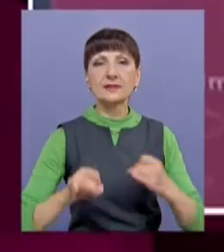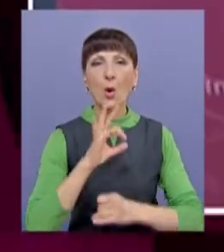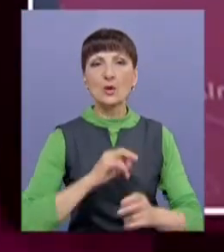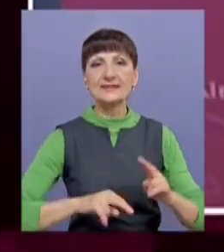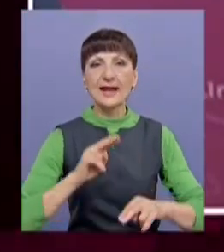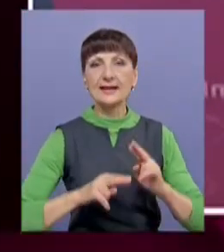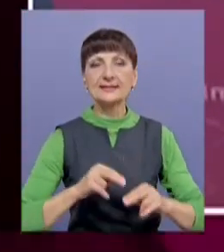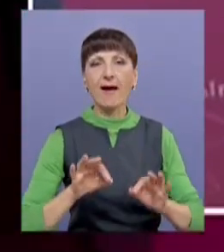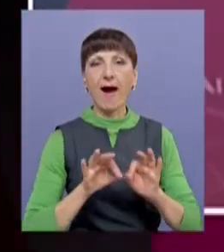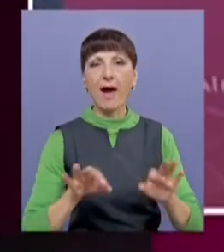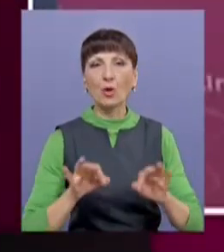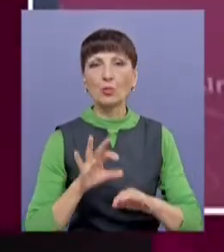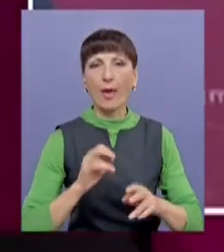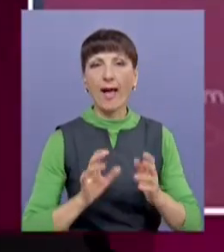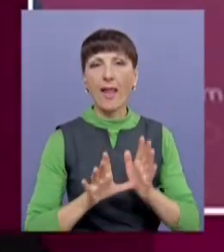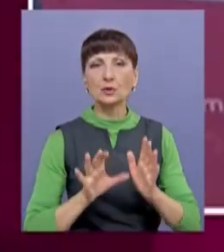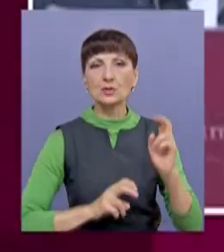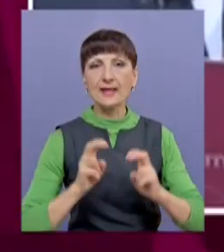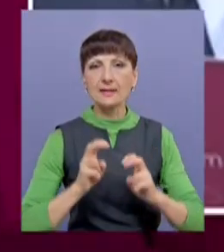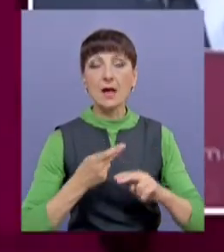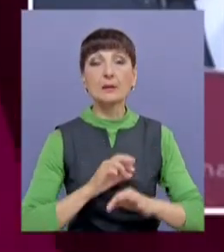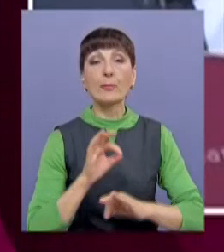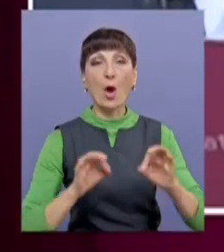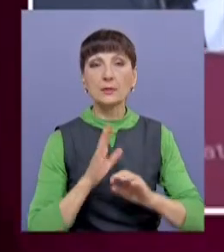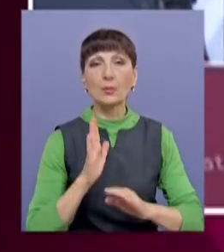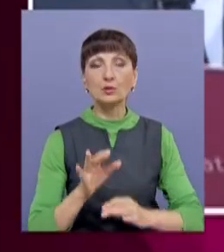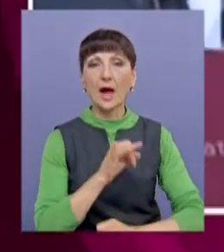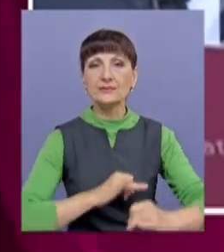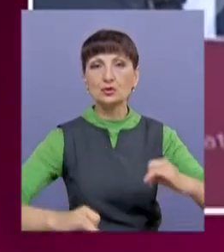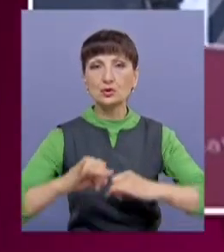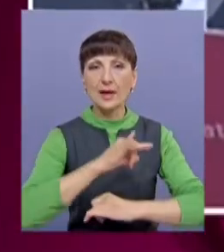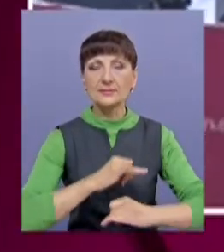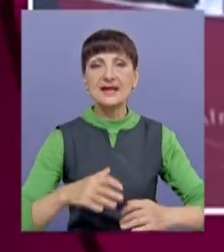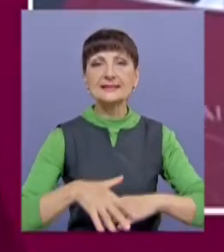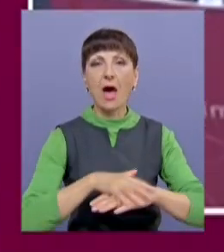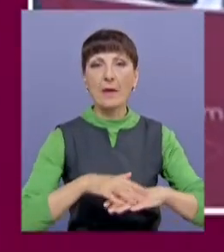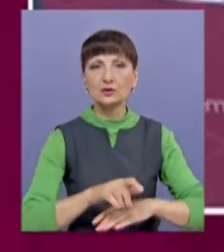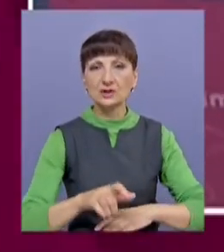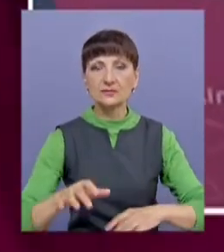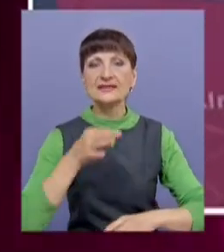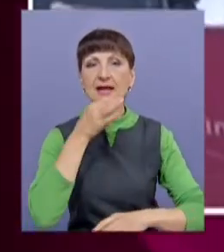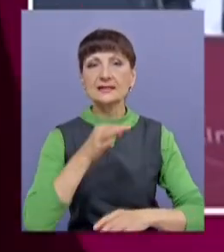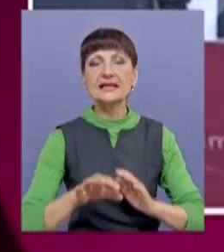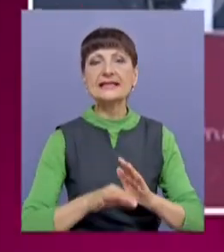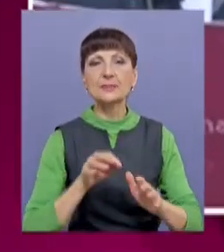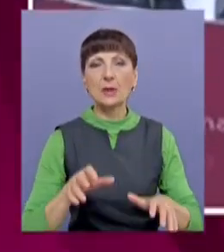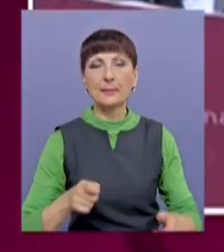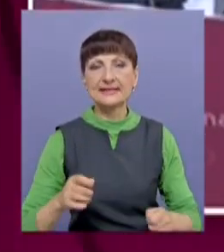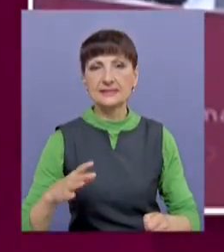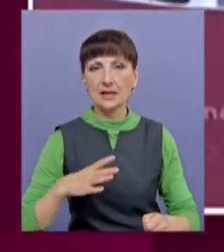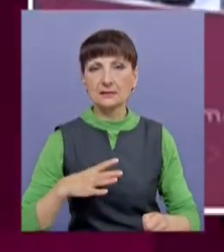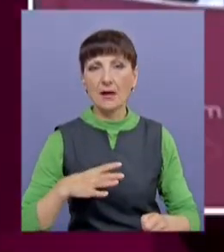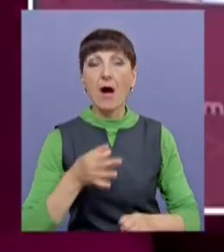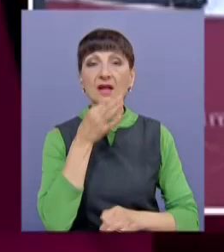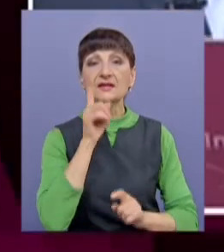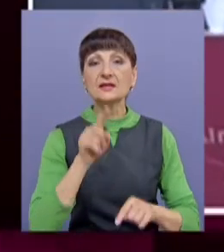строительстве атомной электростанции. Этот проект будет обсуждаться с общественностью, сказал избранный президент.